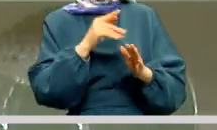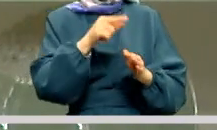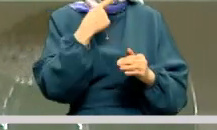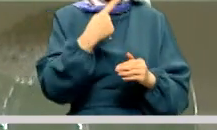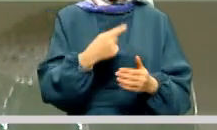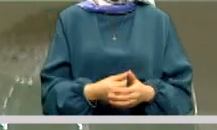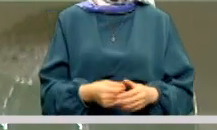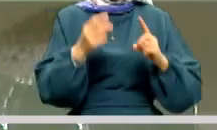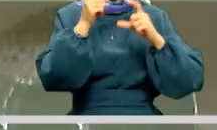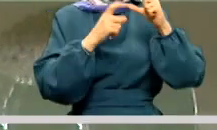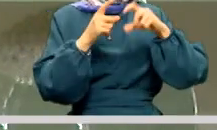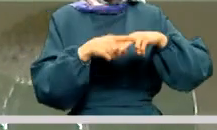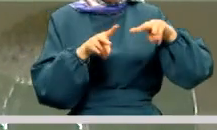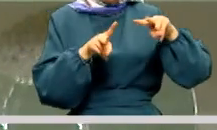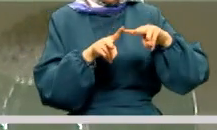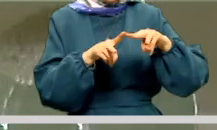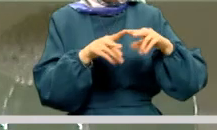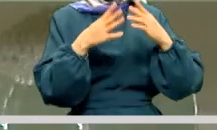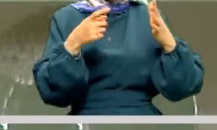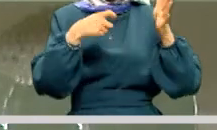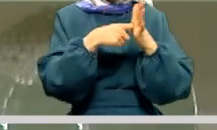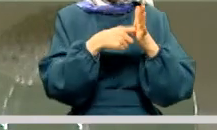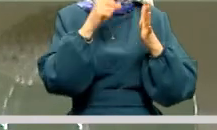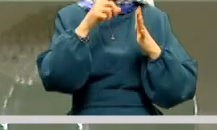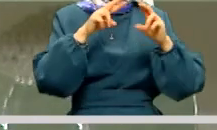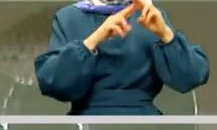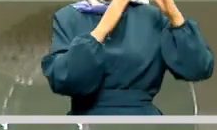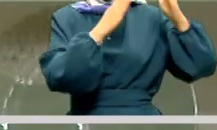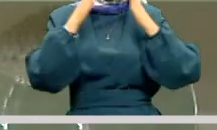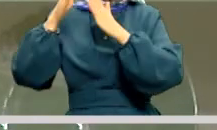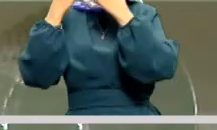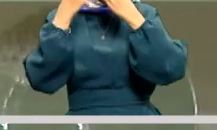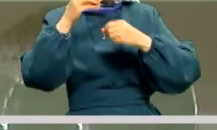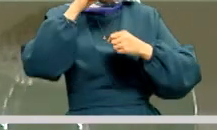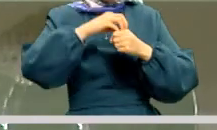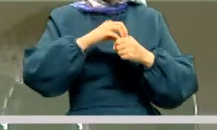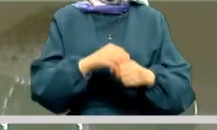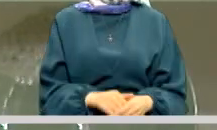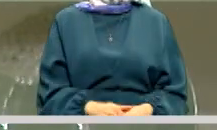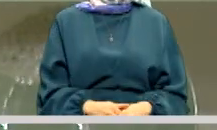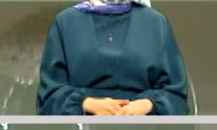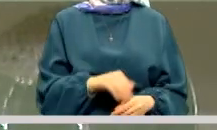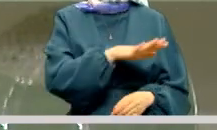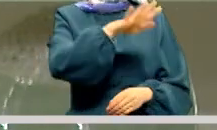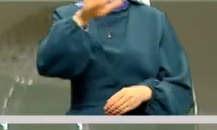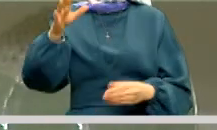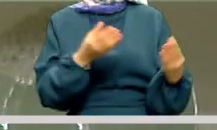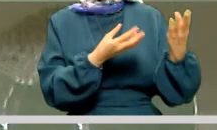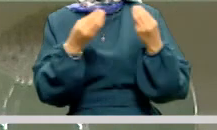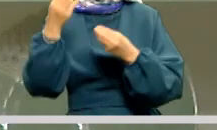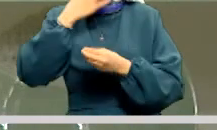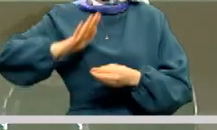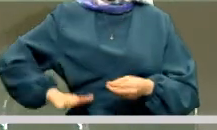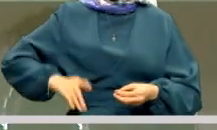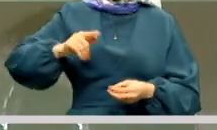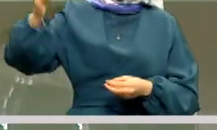İslam araştırmaları Merkezi adı ama bir kütüphane olduğu için her yerden Özellikle sosyal bilimler alanında çalışan birçok kişi birçok öğrenci oraya